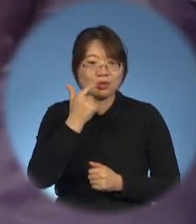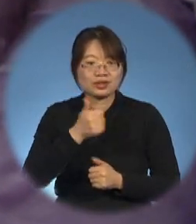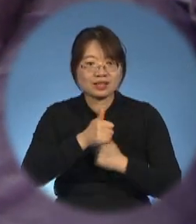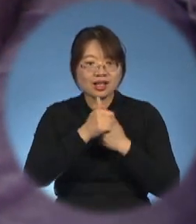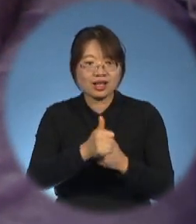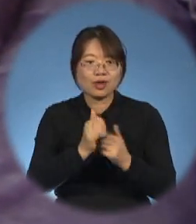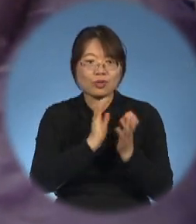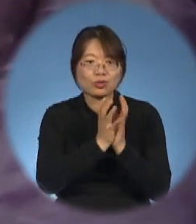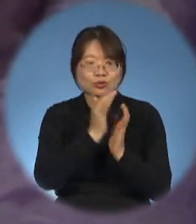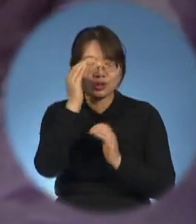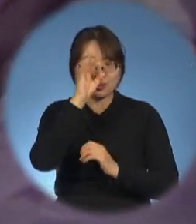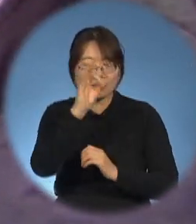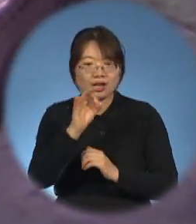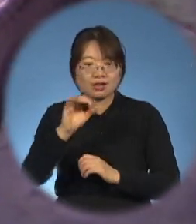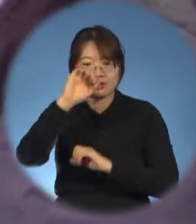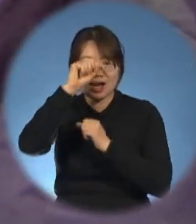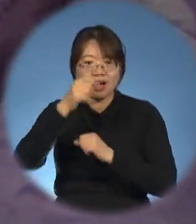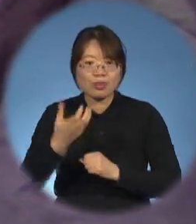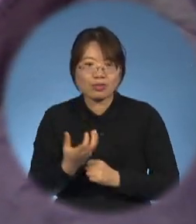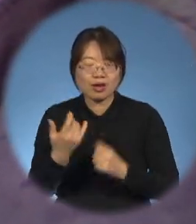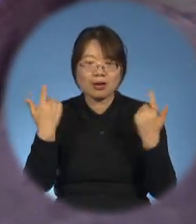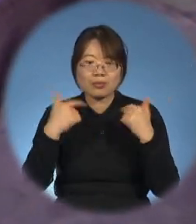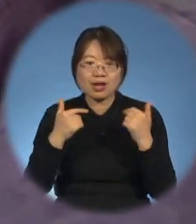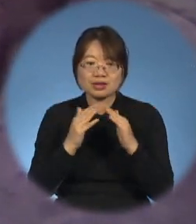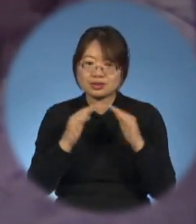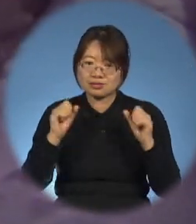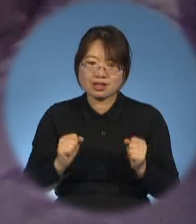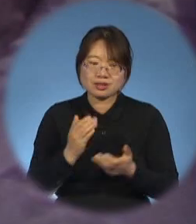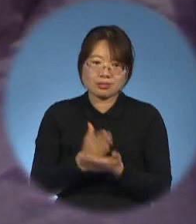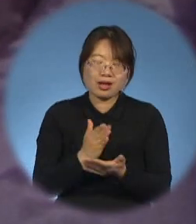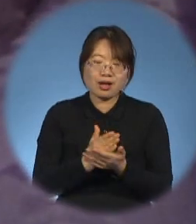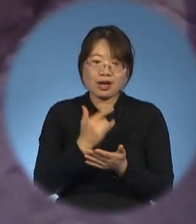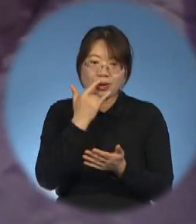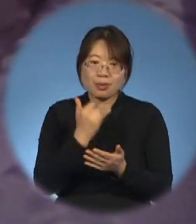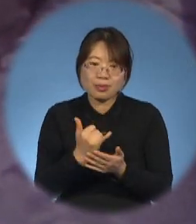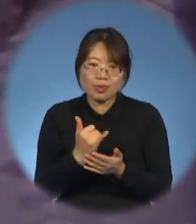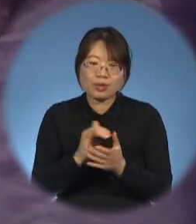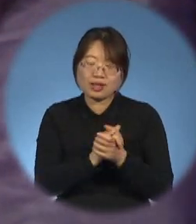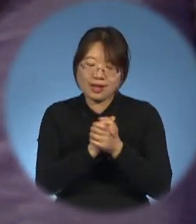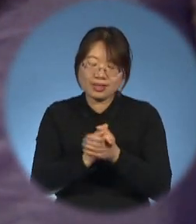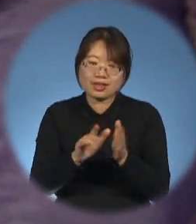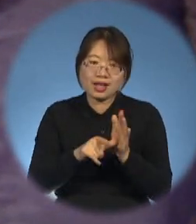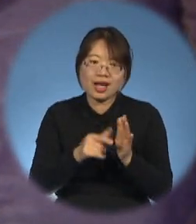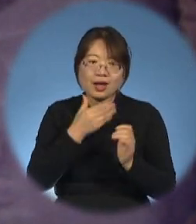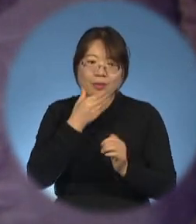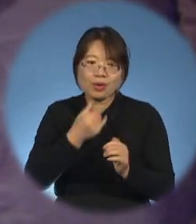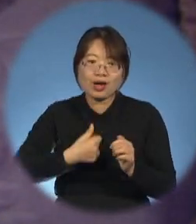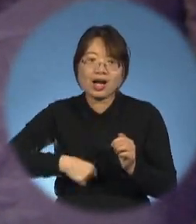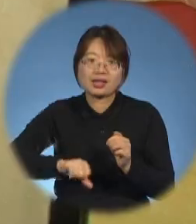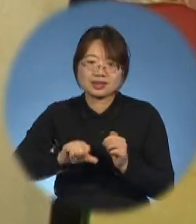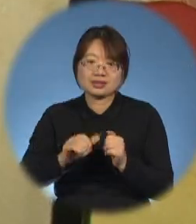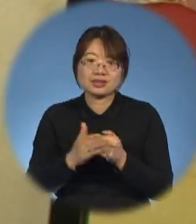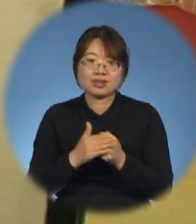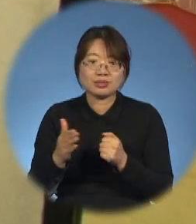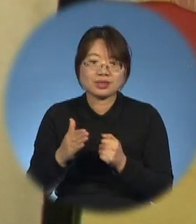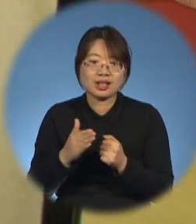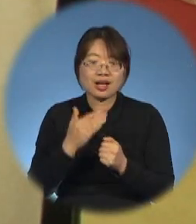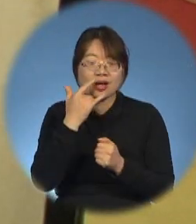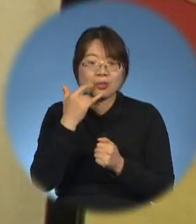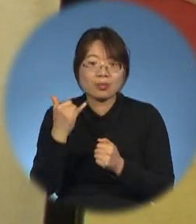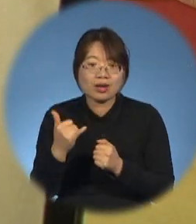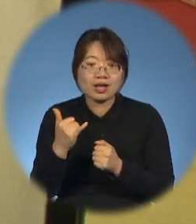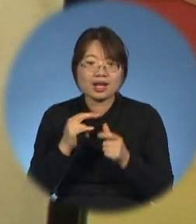학교로 말해 아프다고 여러 음주 음악 부모님 2타 장 할 때 행복 타나 드립니다 엄마